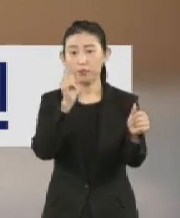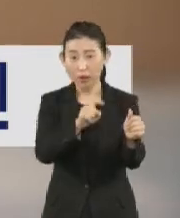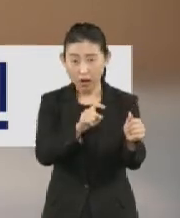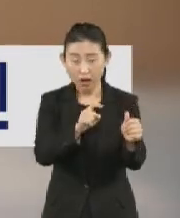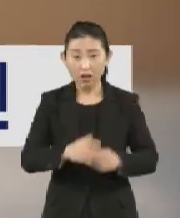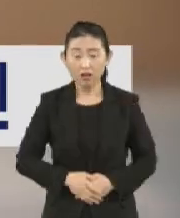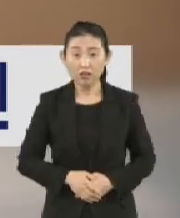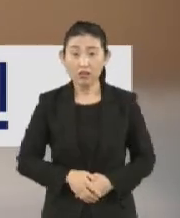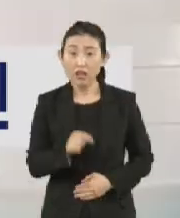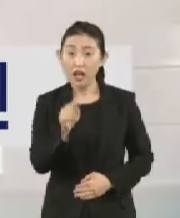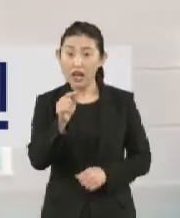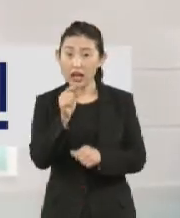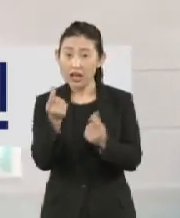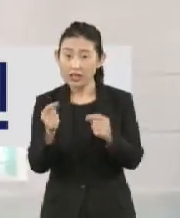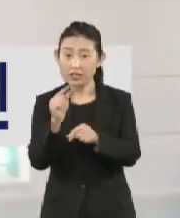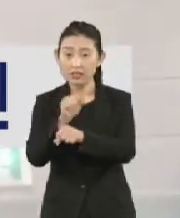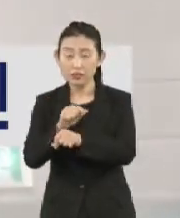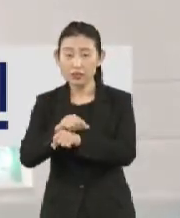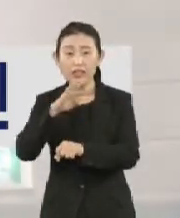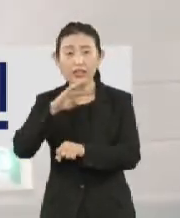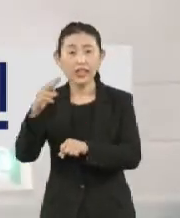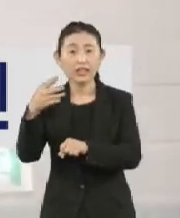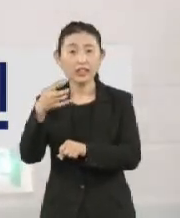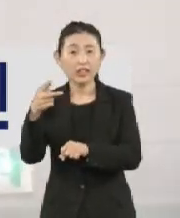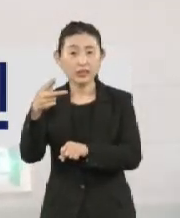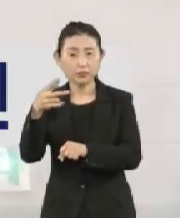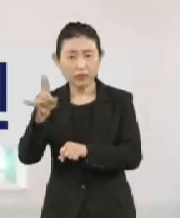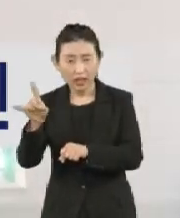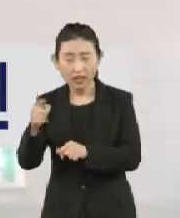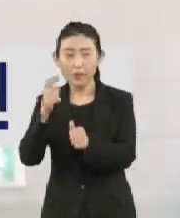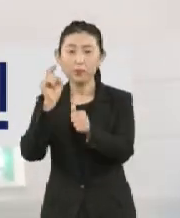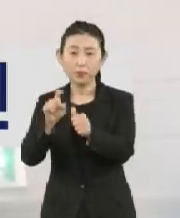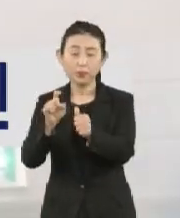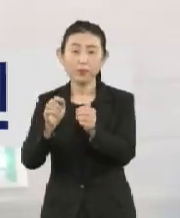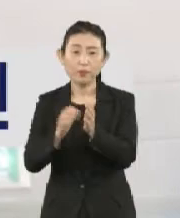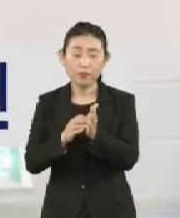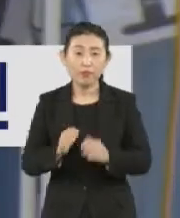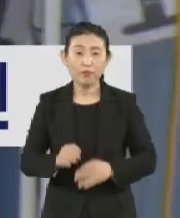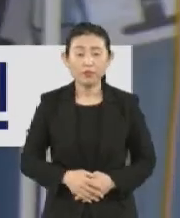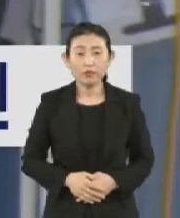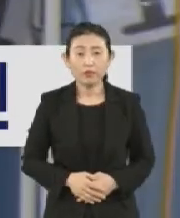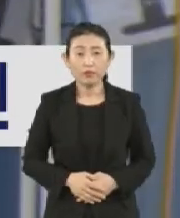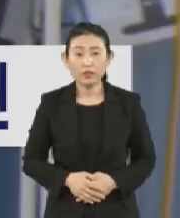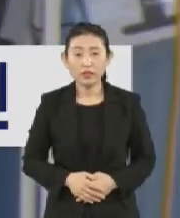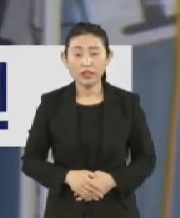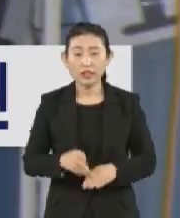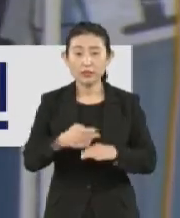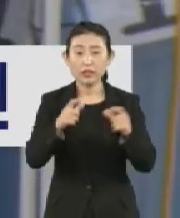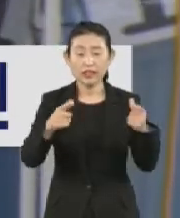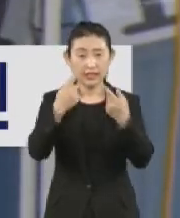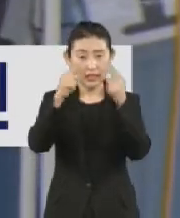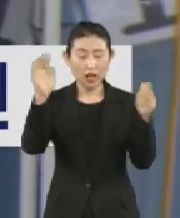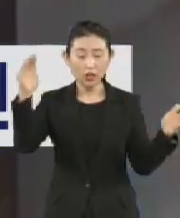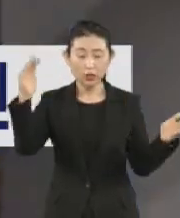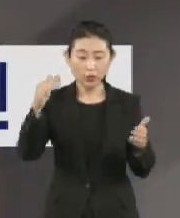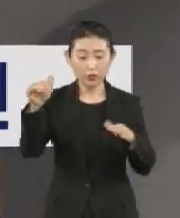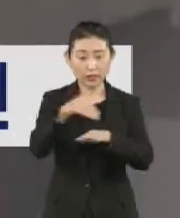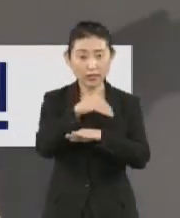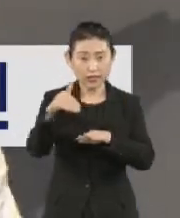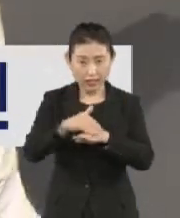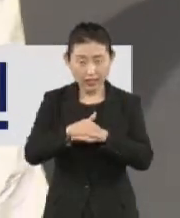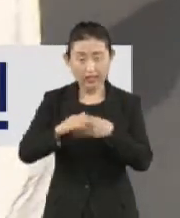데요 같은 사무실 40대 직원 한 명이 양성 판정을 받았습니다 또 금산의 한 대학에 다니는 외국인